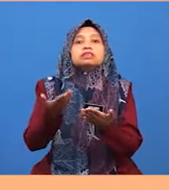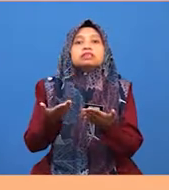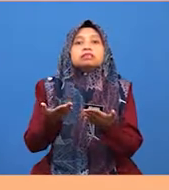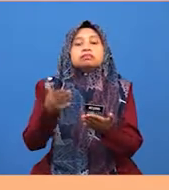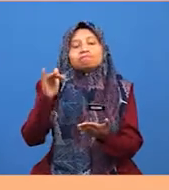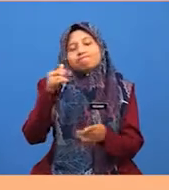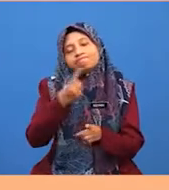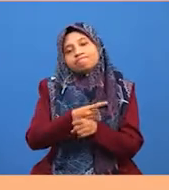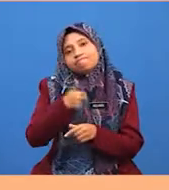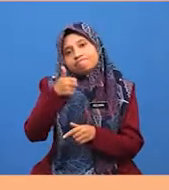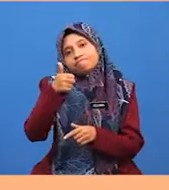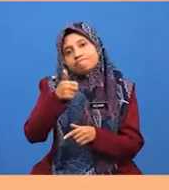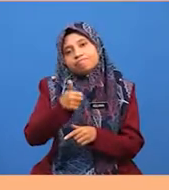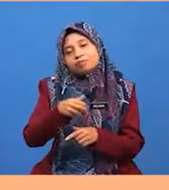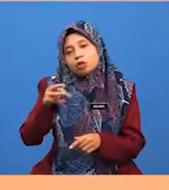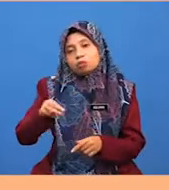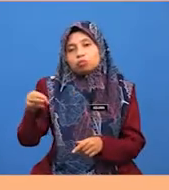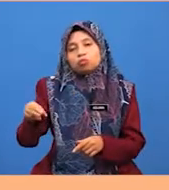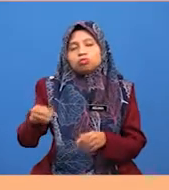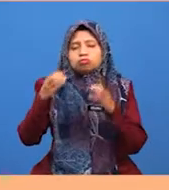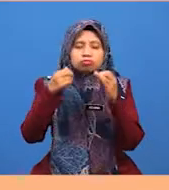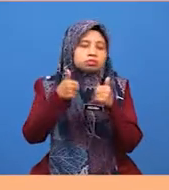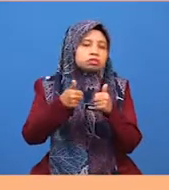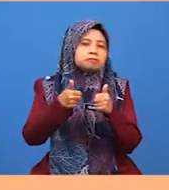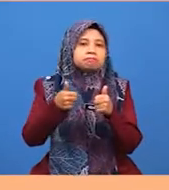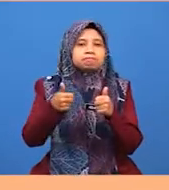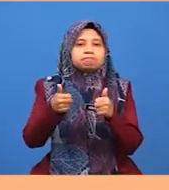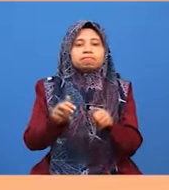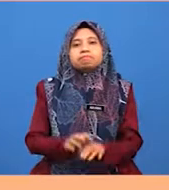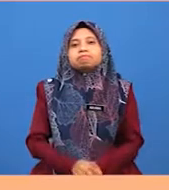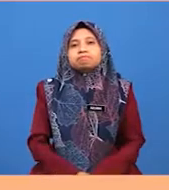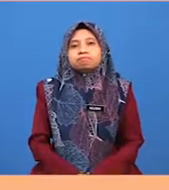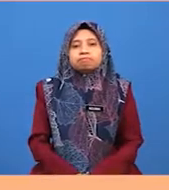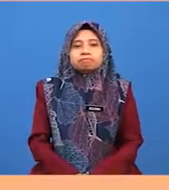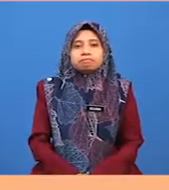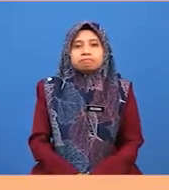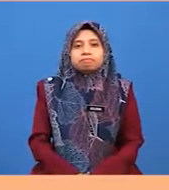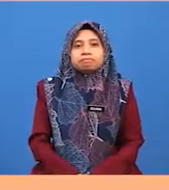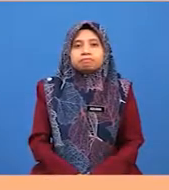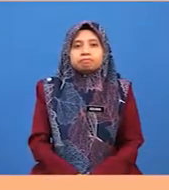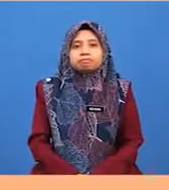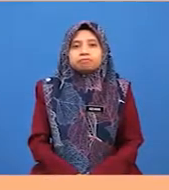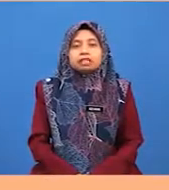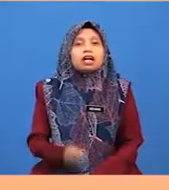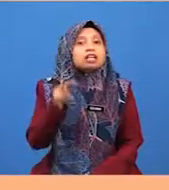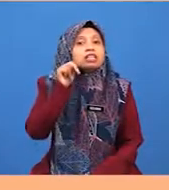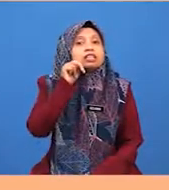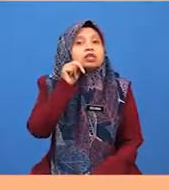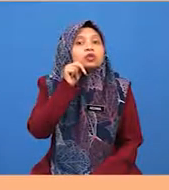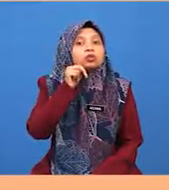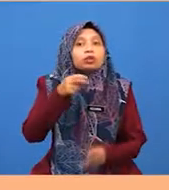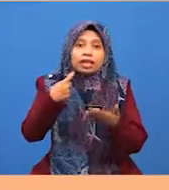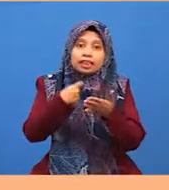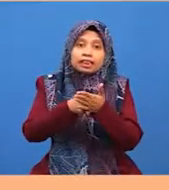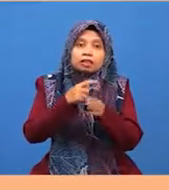Ya, betul. Murid-murid cikgu memang pandai. Najwa